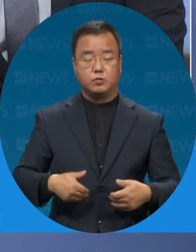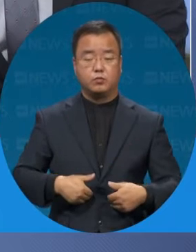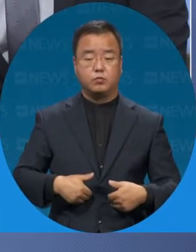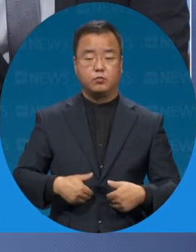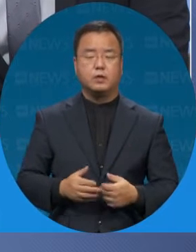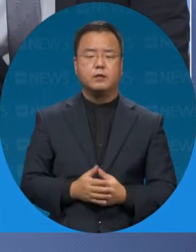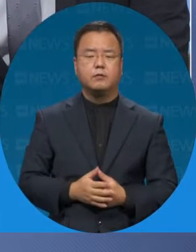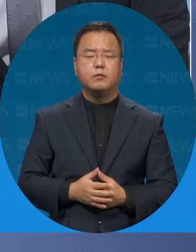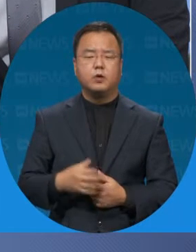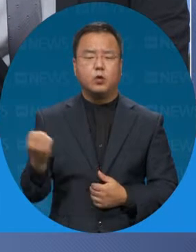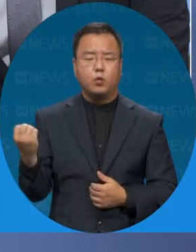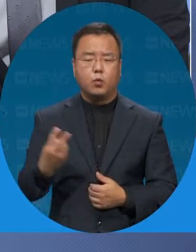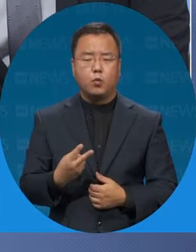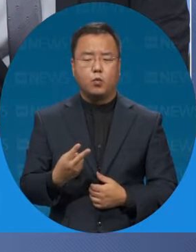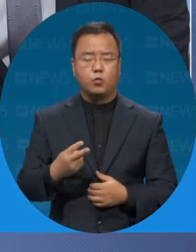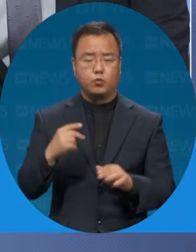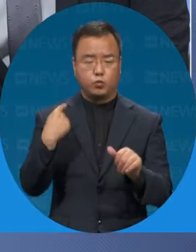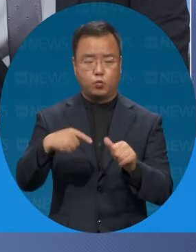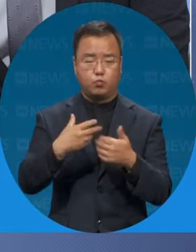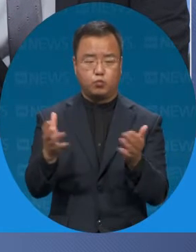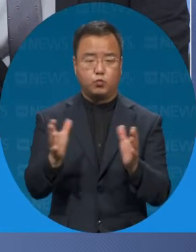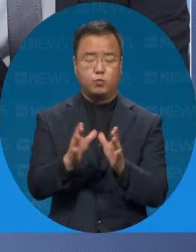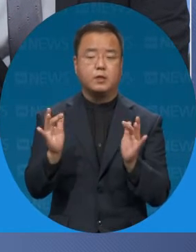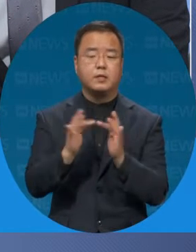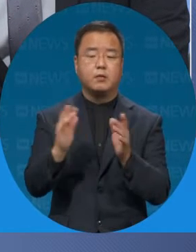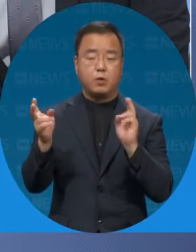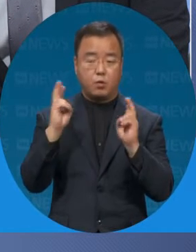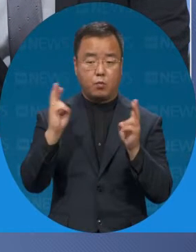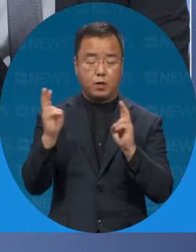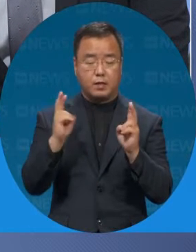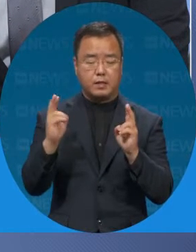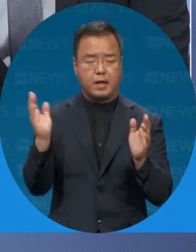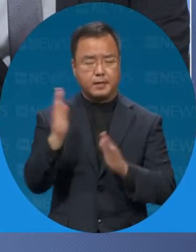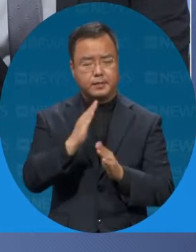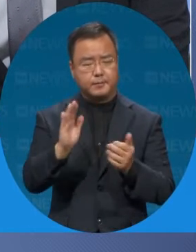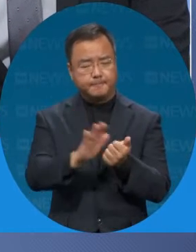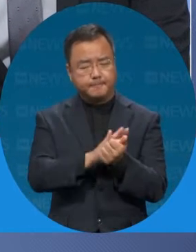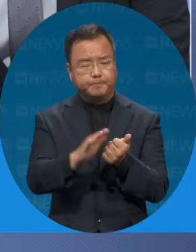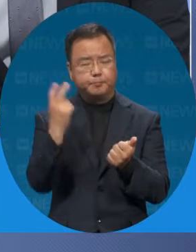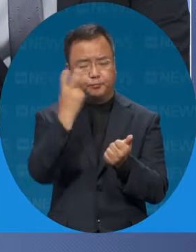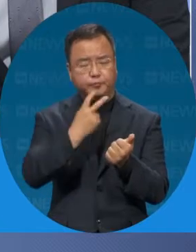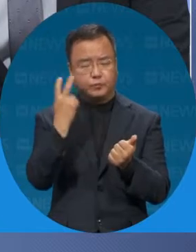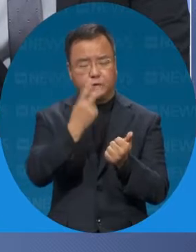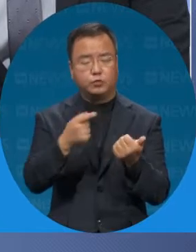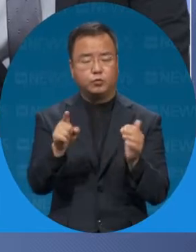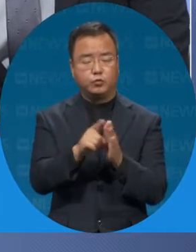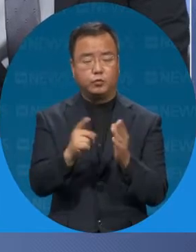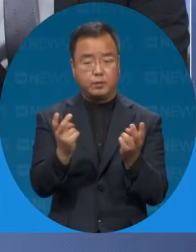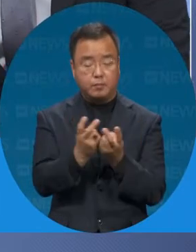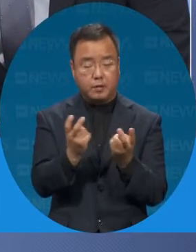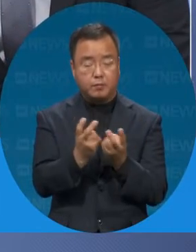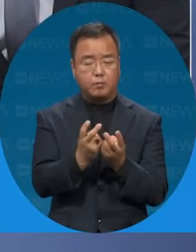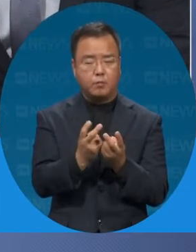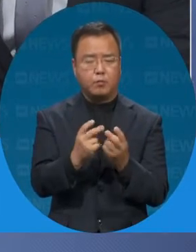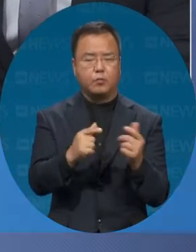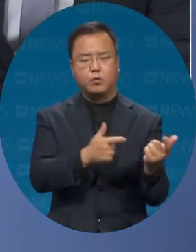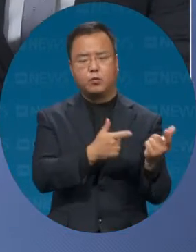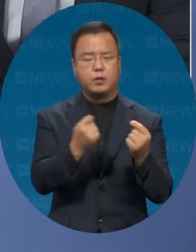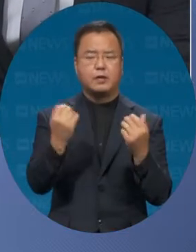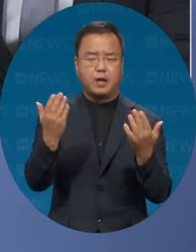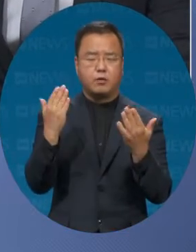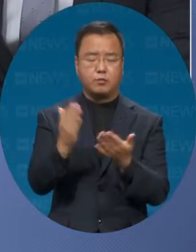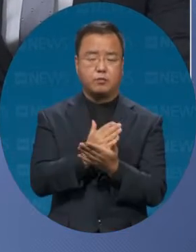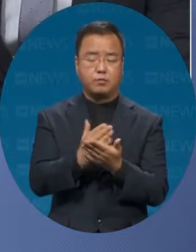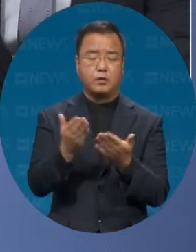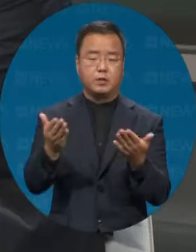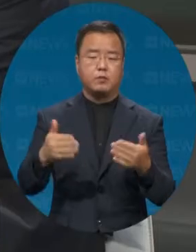4 어이 어서 교육부가 올라 이 위협에서 학생들의 보호할 수 있는 장치를 모든 학교에 표준화 해서 보급해야 한다고 주지 않겠습니까